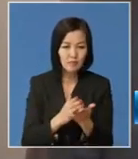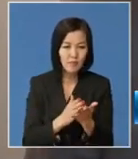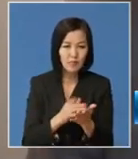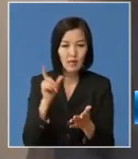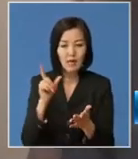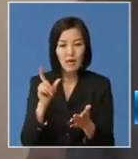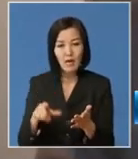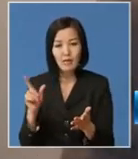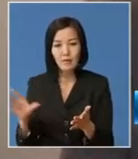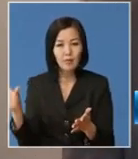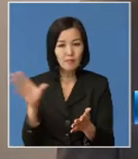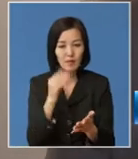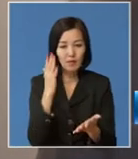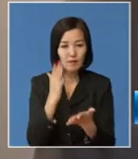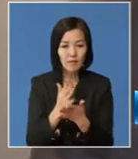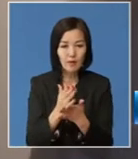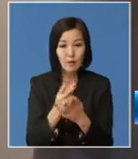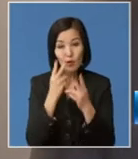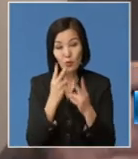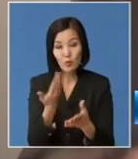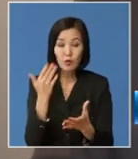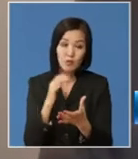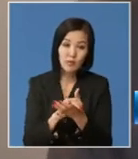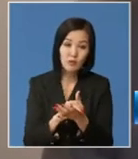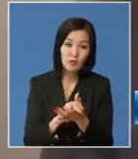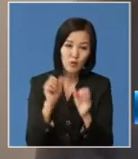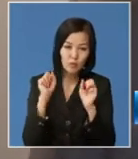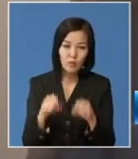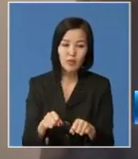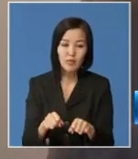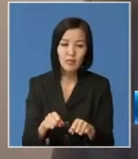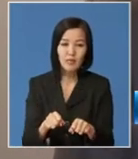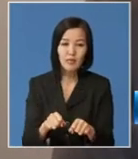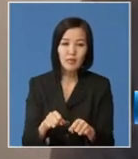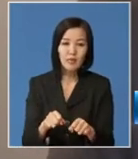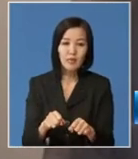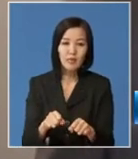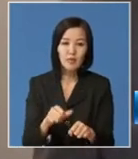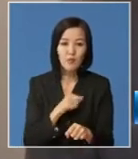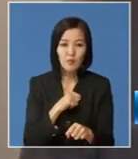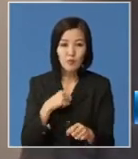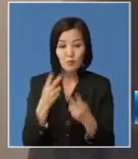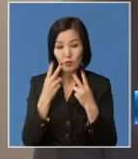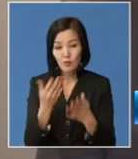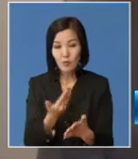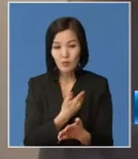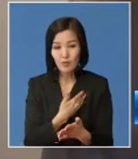кісілер бәрі осының ішінде бар. Соларды көріп, өзімді осының ішінде істеп, өршілердің пенсия шыққанын өзімді де көріп,